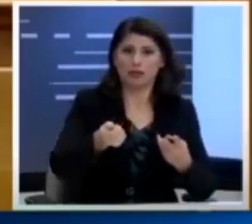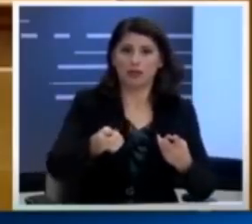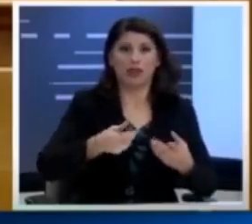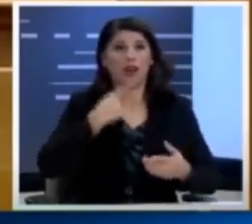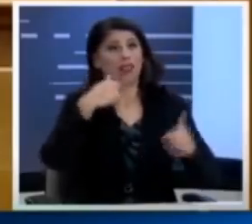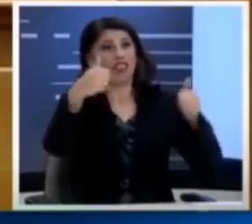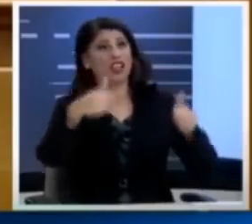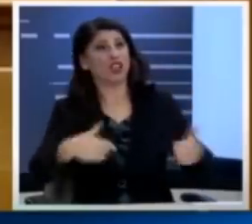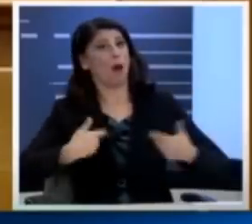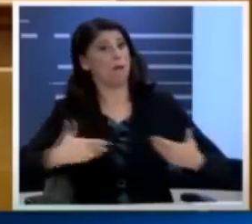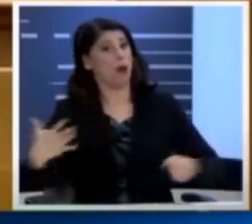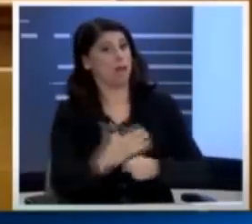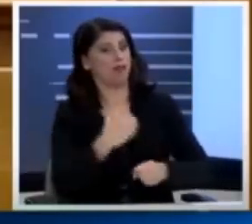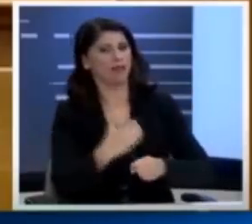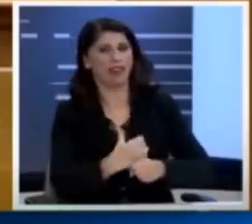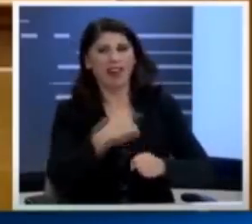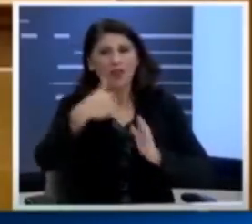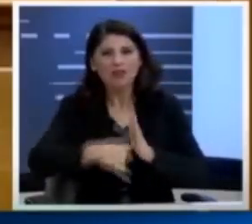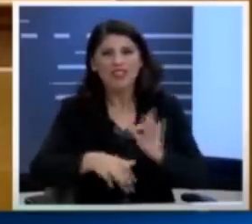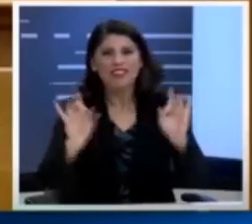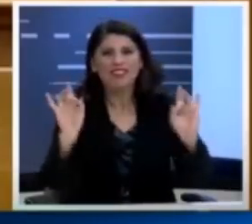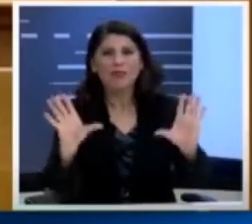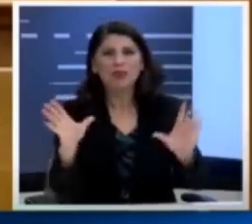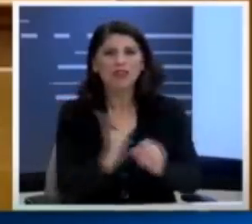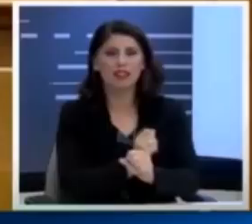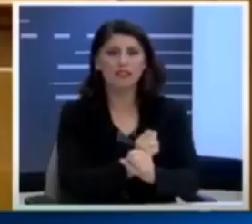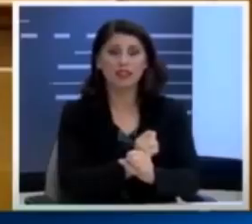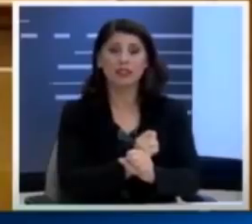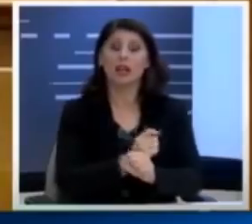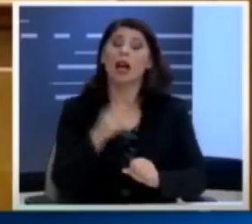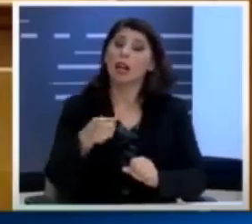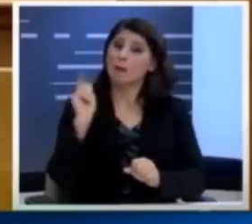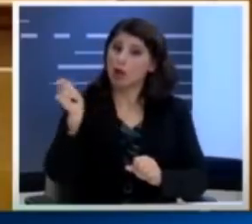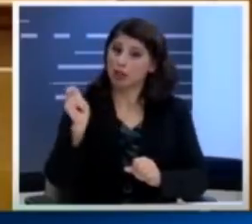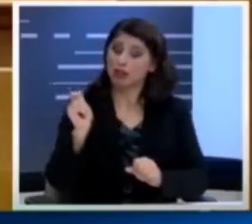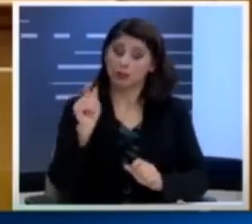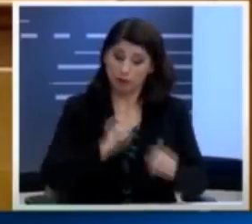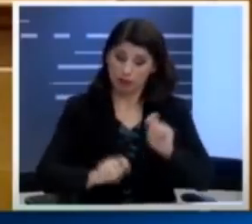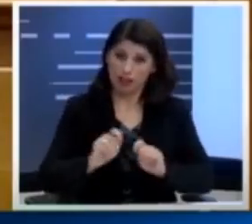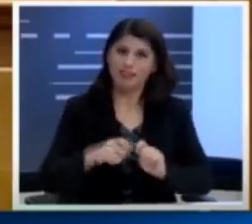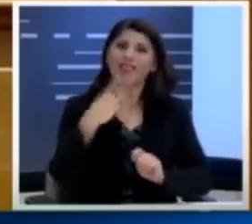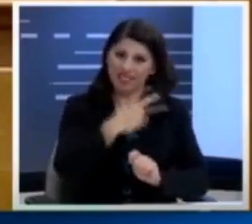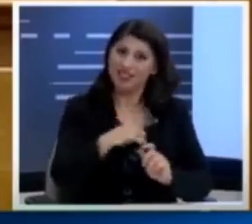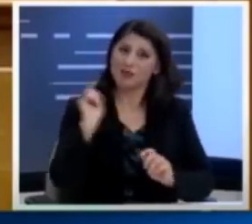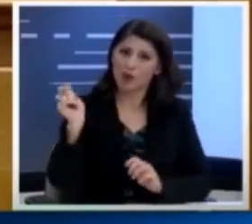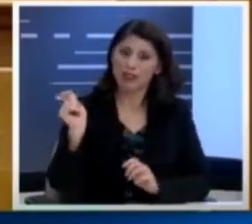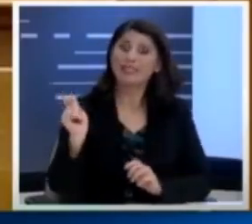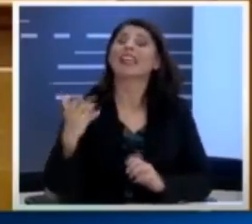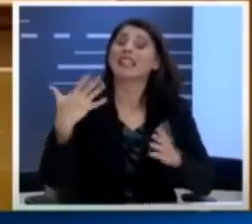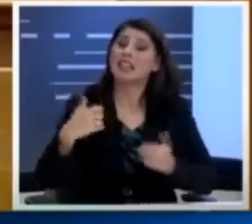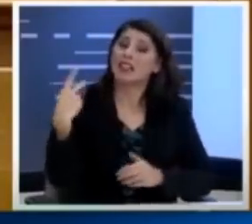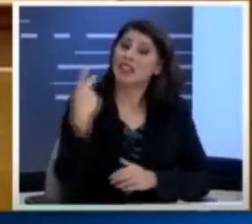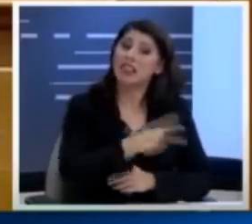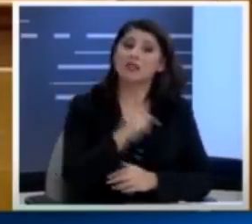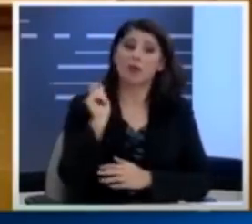πομπόδεις διακηρύξεις σας. Όμως η οικονομική πολιτική που χαράσετε ήταν και παραμένει δικιά σας. Ήταν και